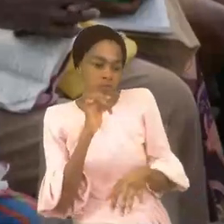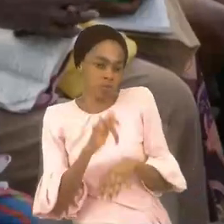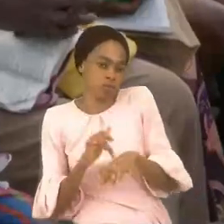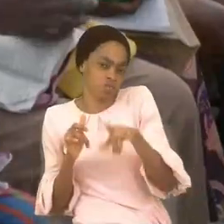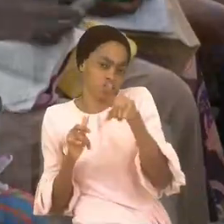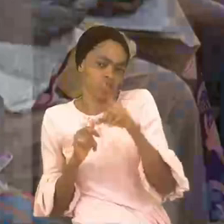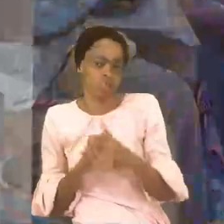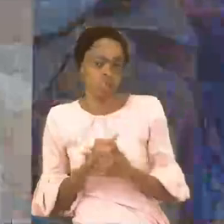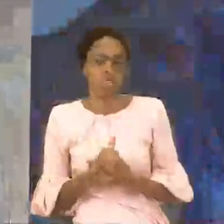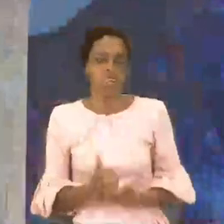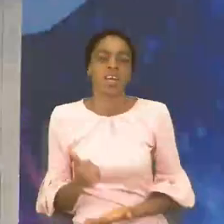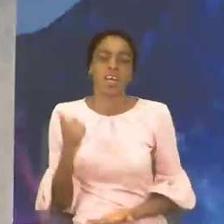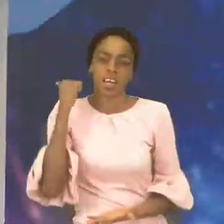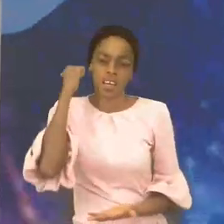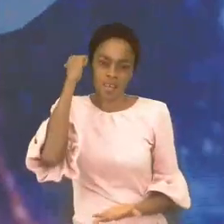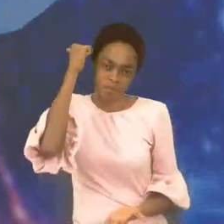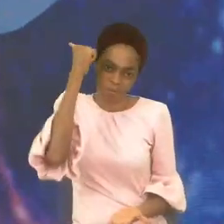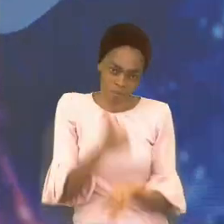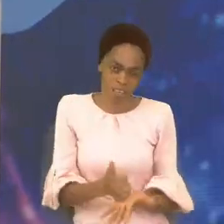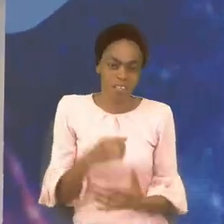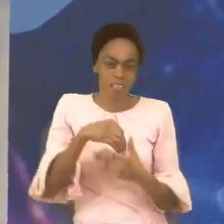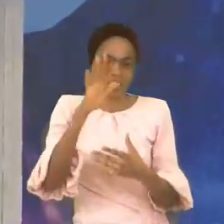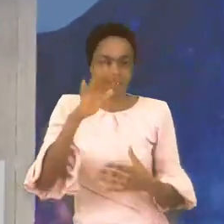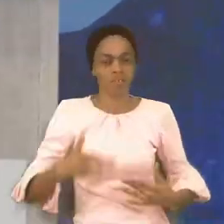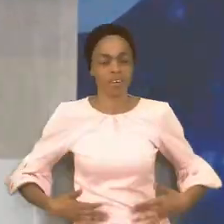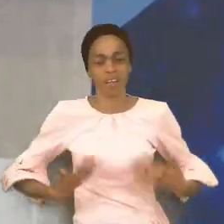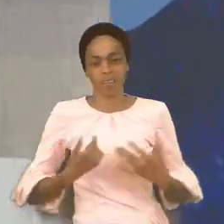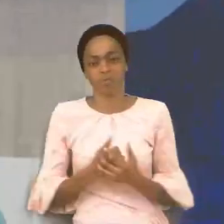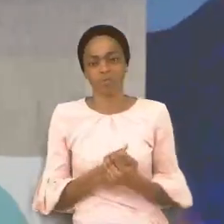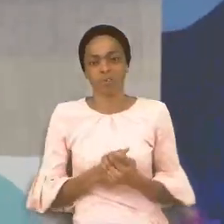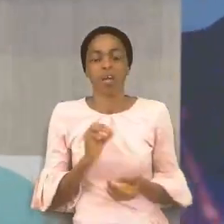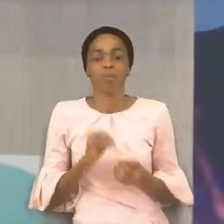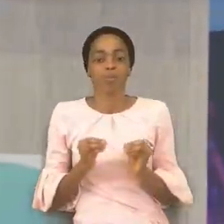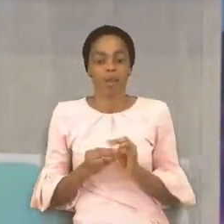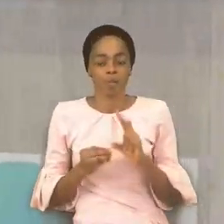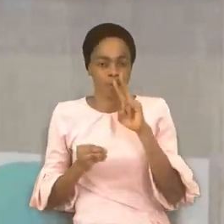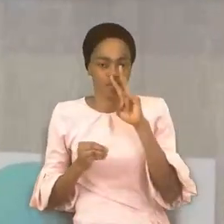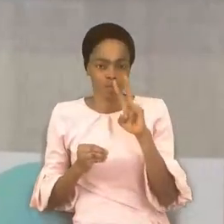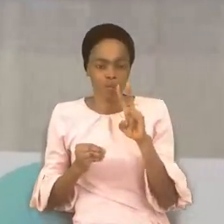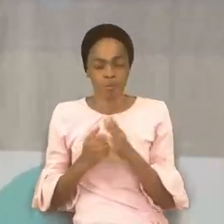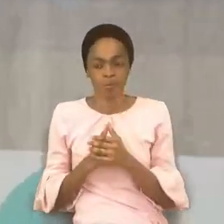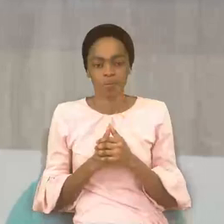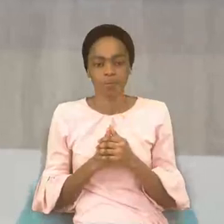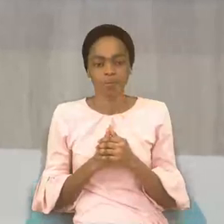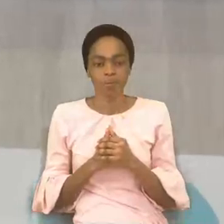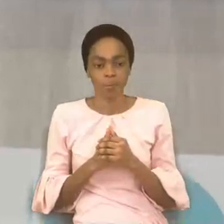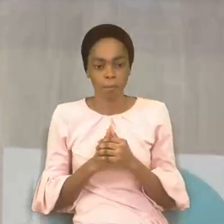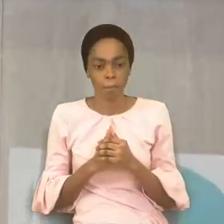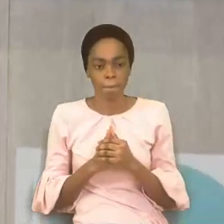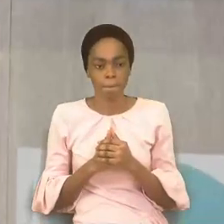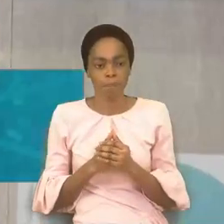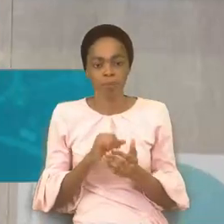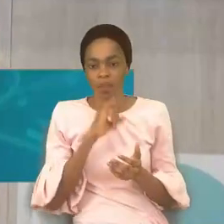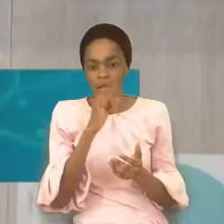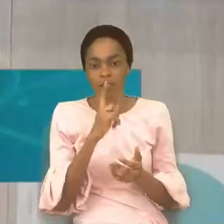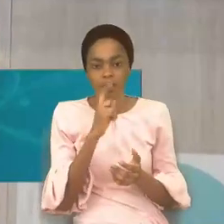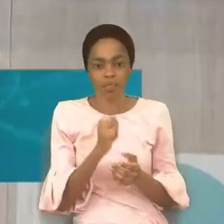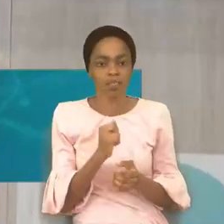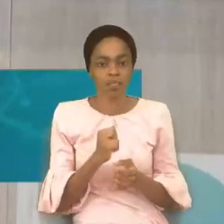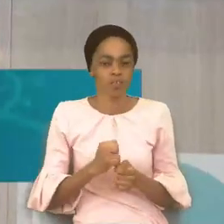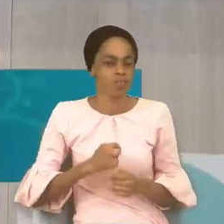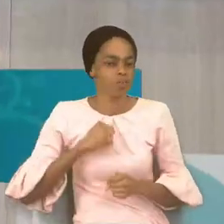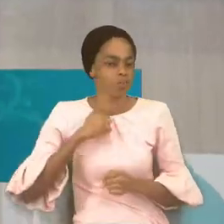pas. Amen dans ta vie. Deuxième élément maintenant, la